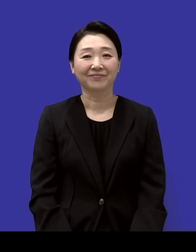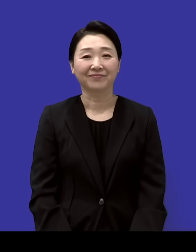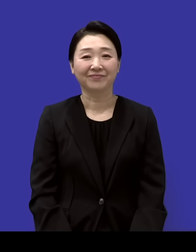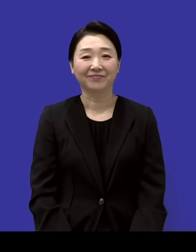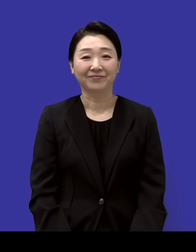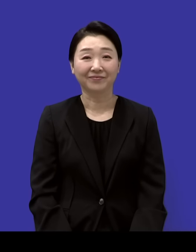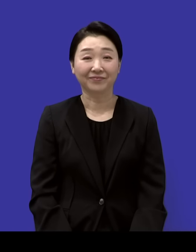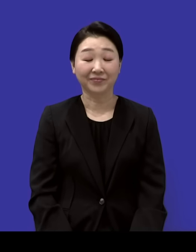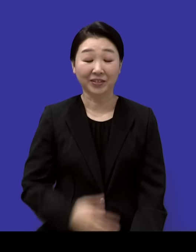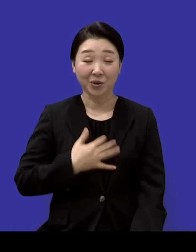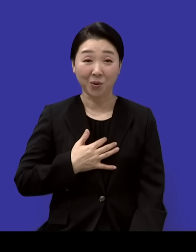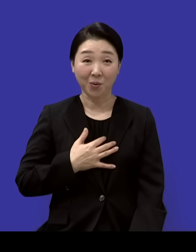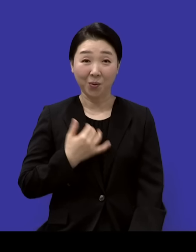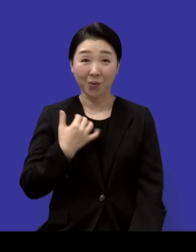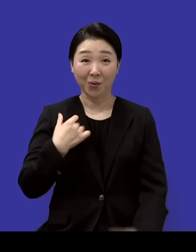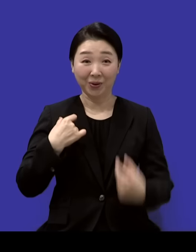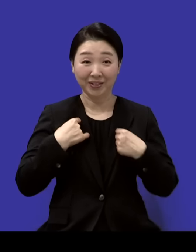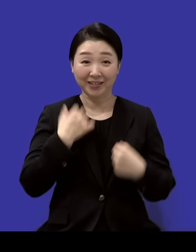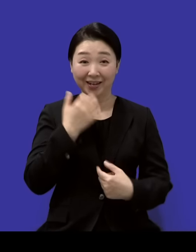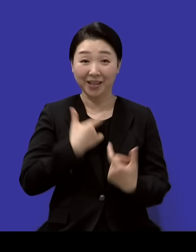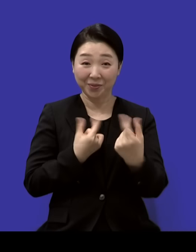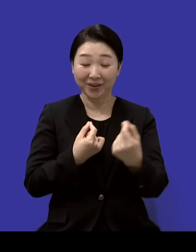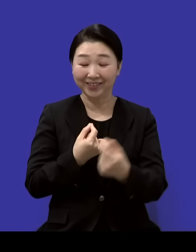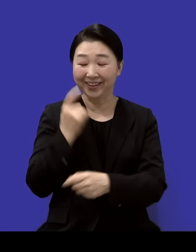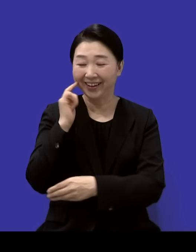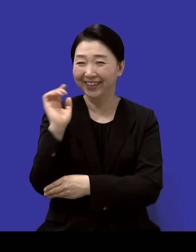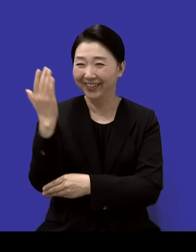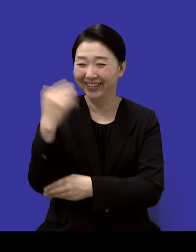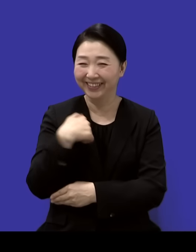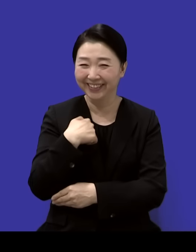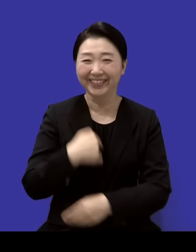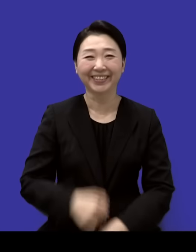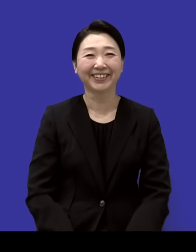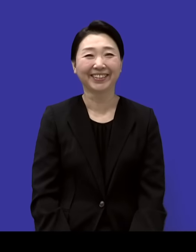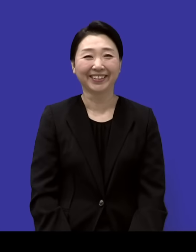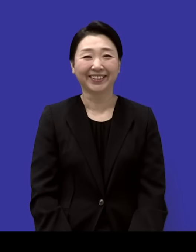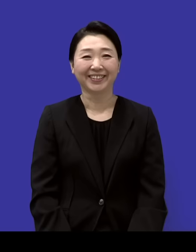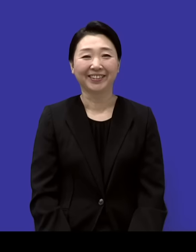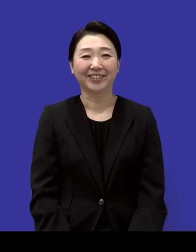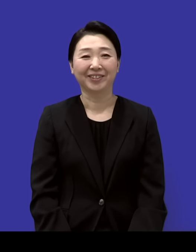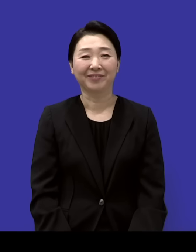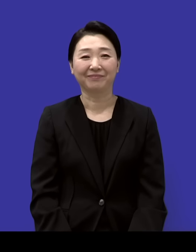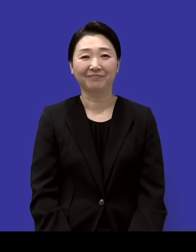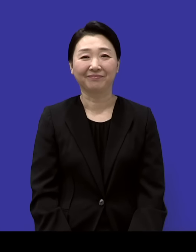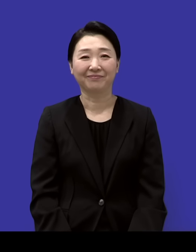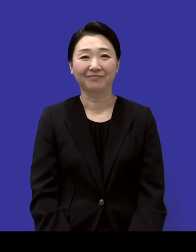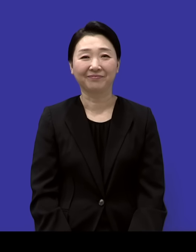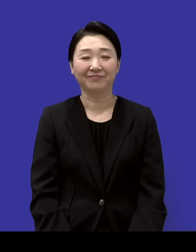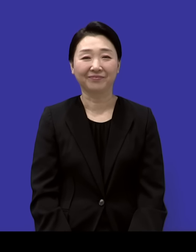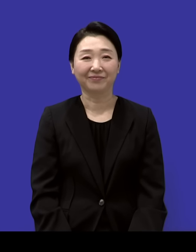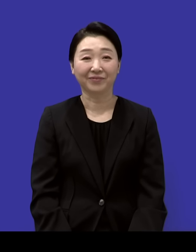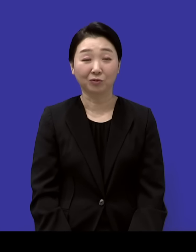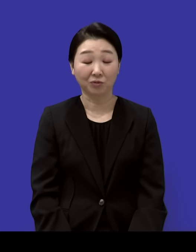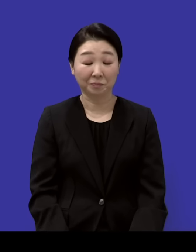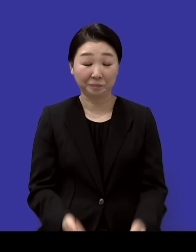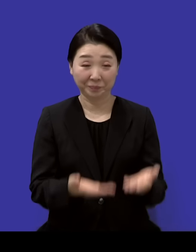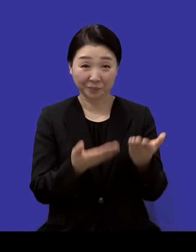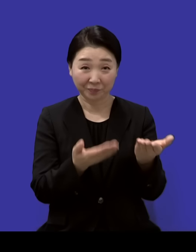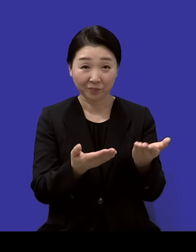오늘 주방 색깔을 맞추셨네요. 그렇네요. 네. 영오빠 영광입니다. 아, 네, 맞습니다. 네. 네. 소개 올린 것처럼 우리 목사님은 이제